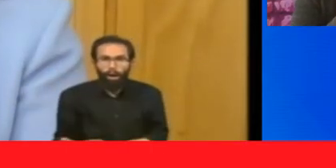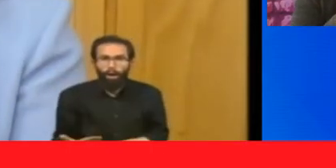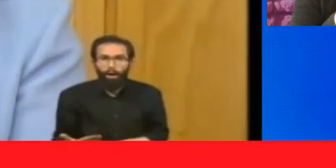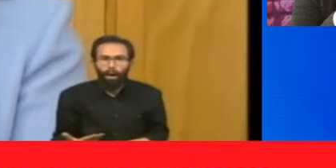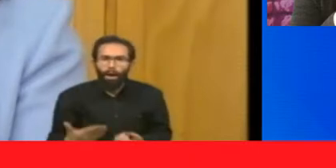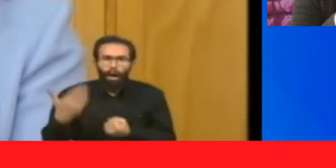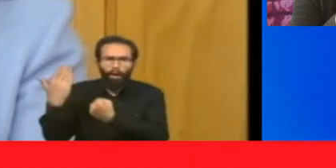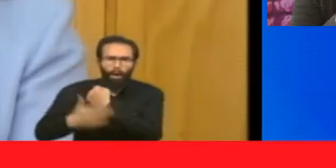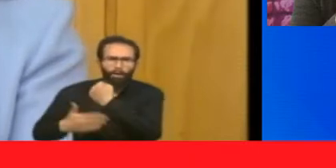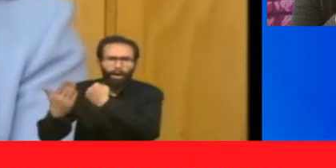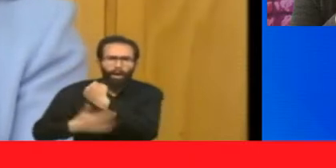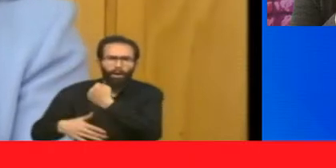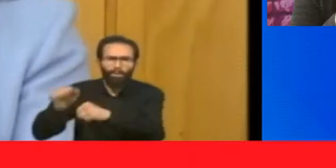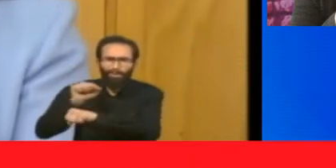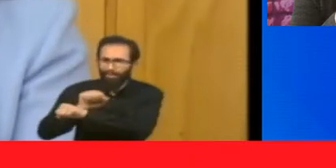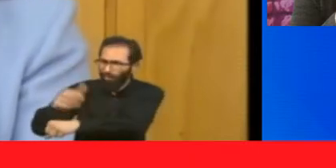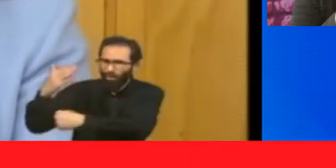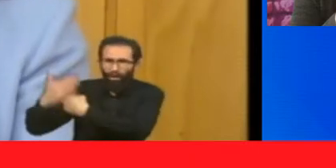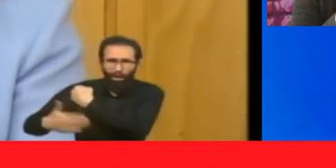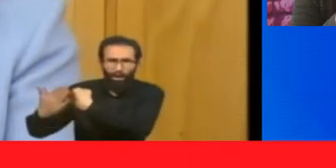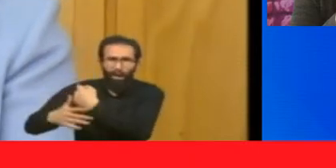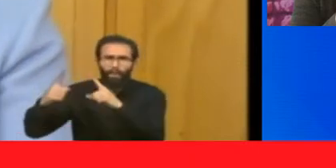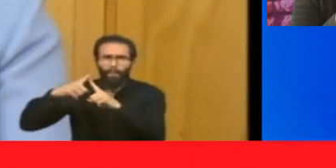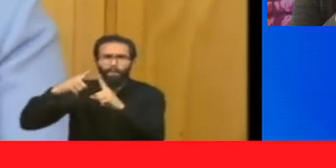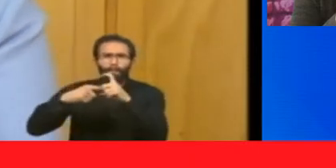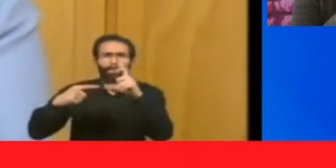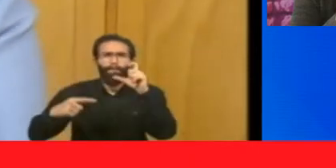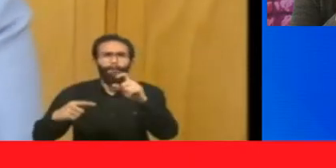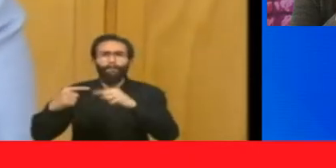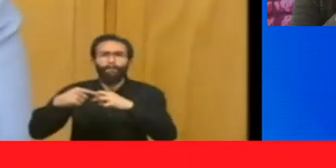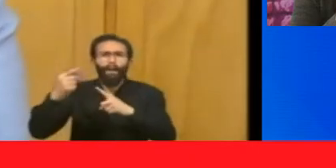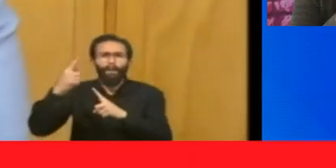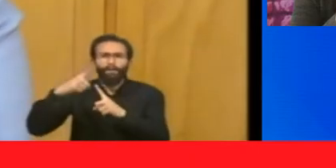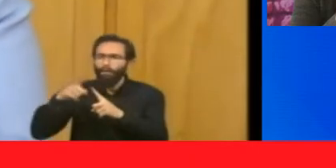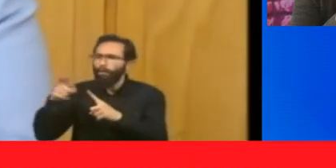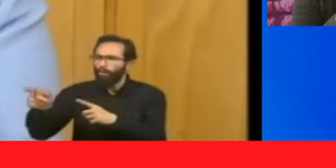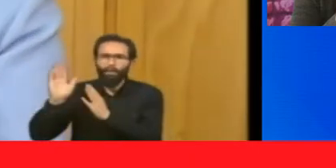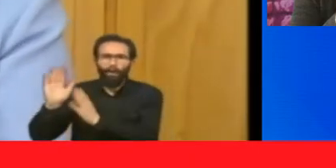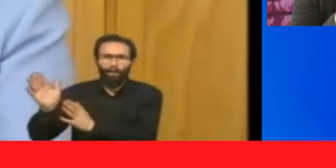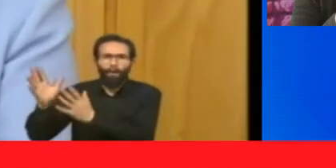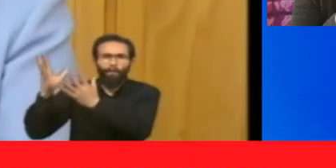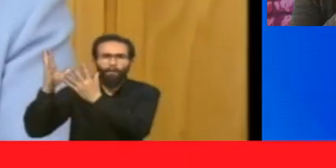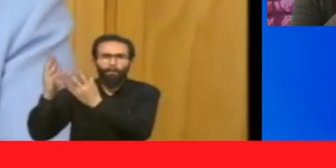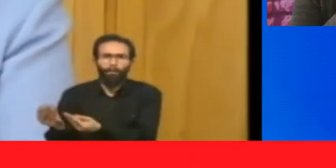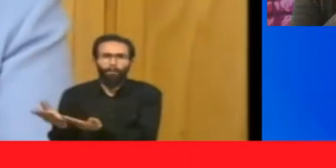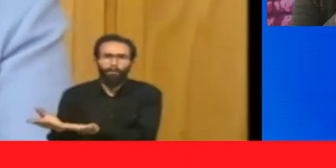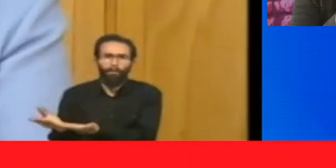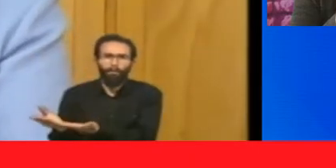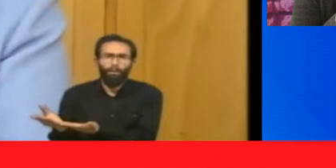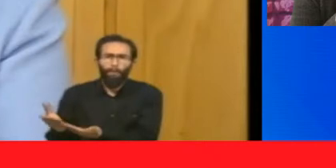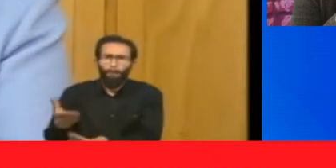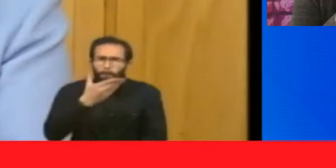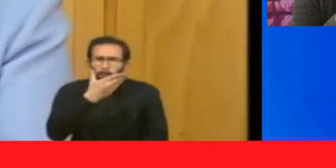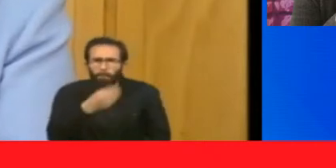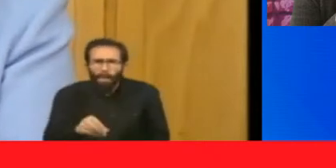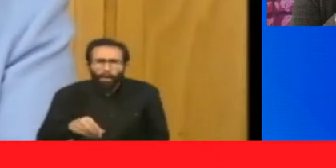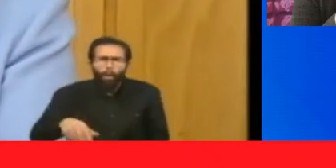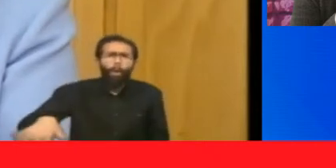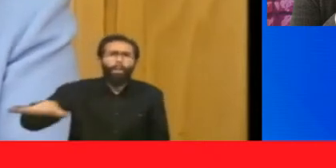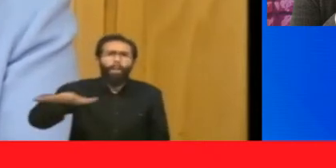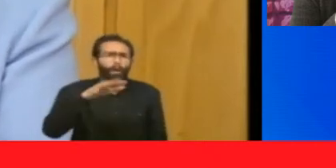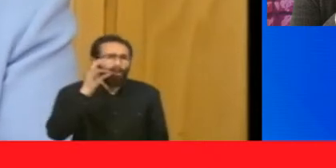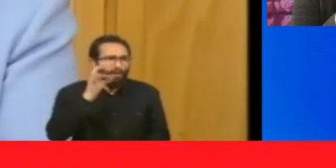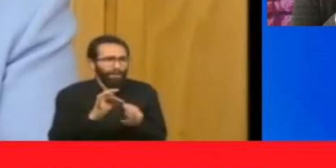ısrarıdır. Bunun adı çok nettir. Milyonları ilgilendiren bir konuda böylesi bir ciddiyetsizlik ve